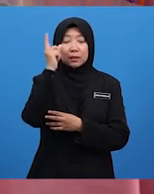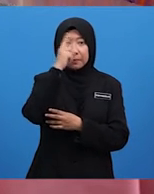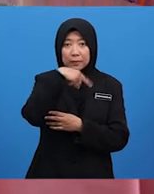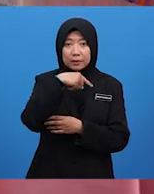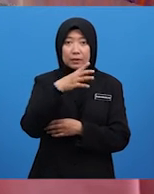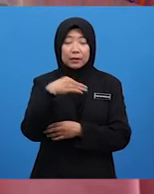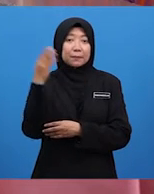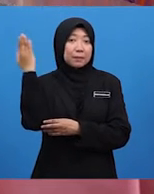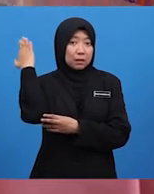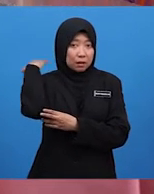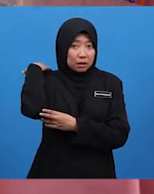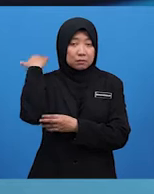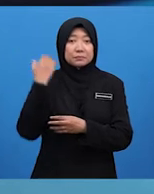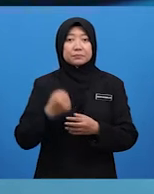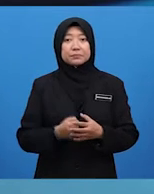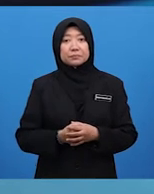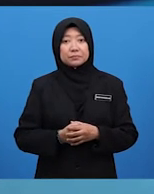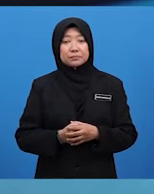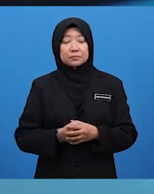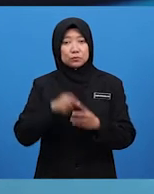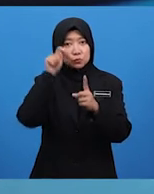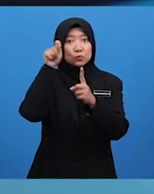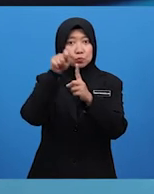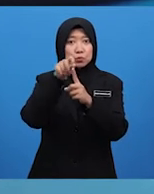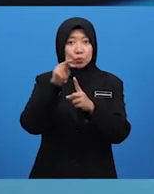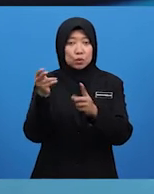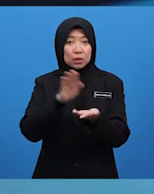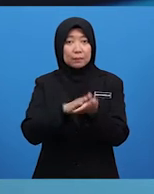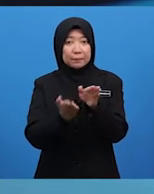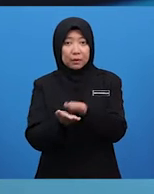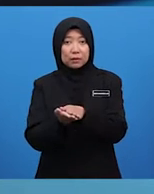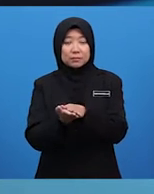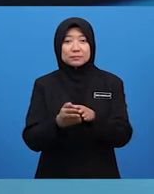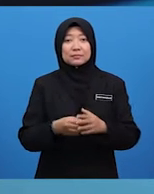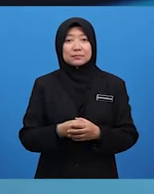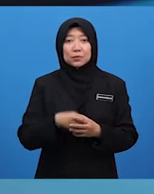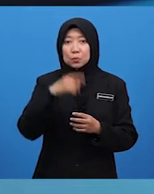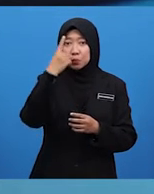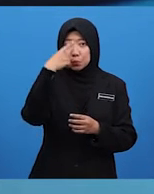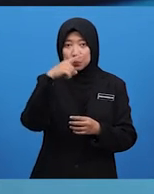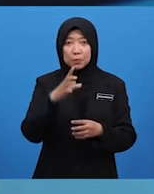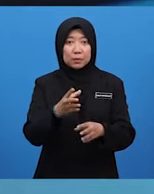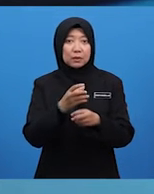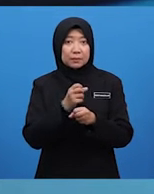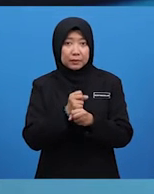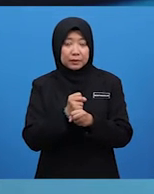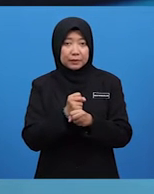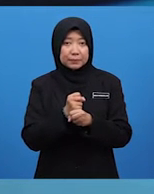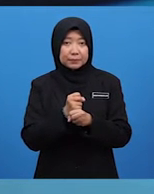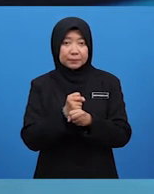dan belakang. Tujuan lipatan ini dibuat adalah untuk